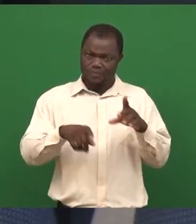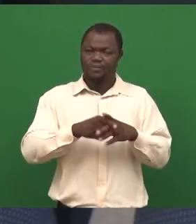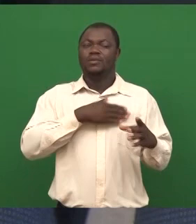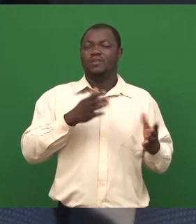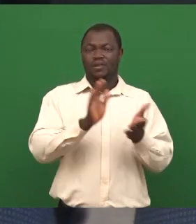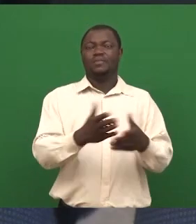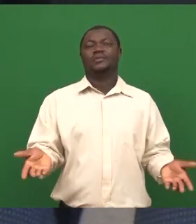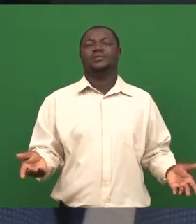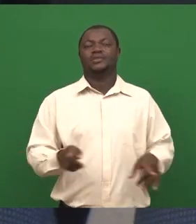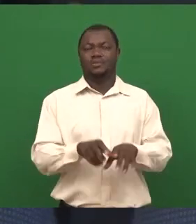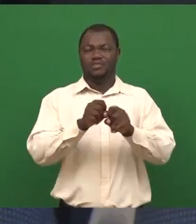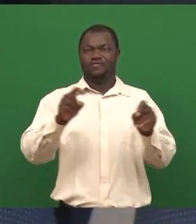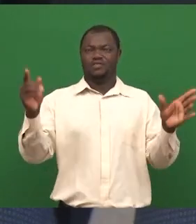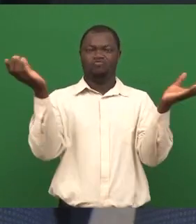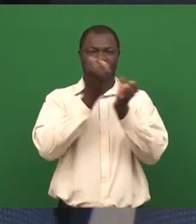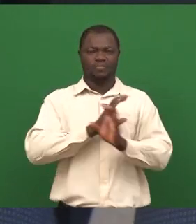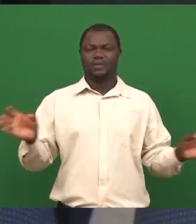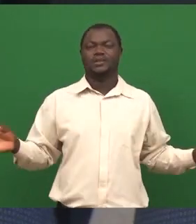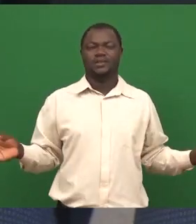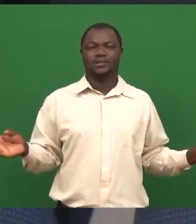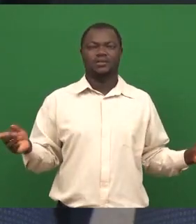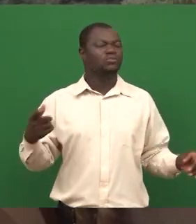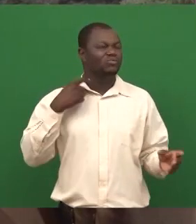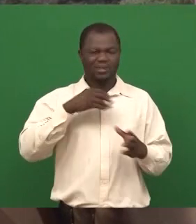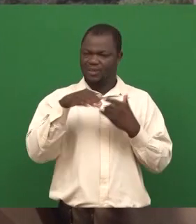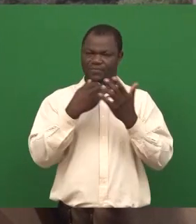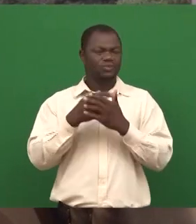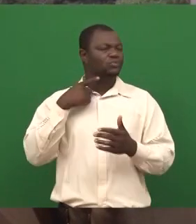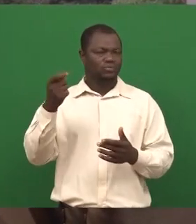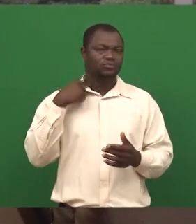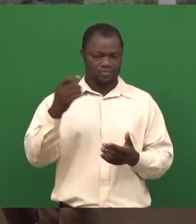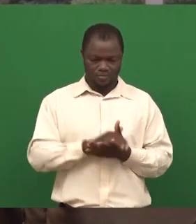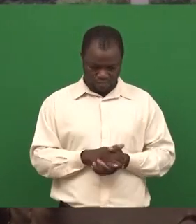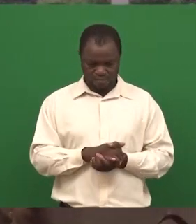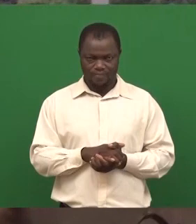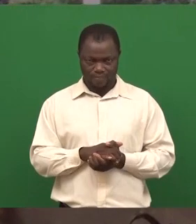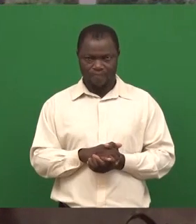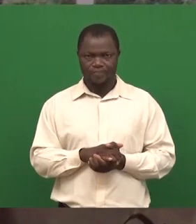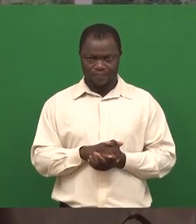rwanga rwagara rusimo, zvina zvichatomira zvakanaka. Chokwadi chisina kugombedzerwa.